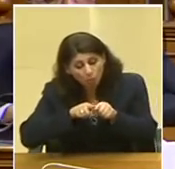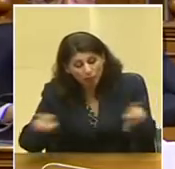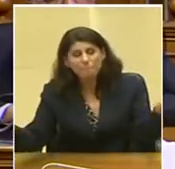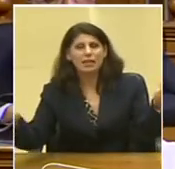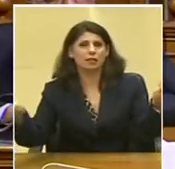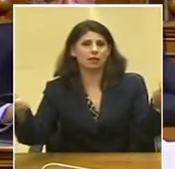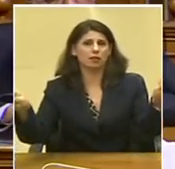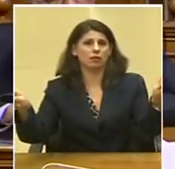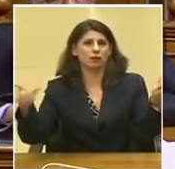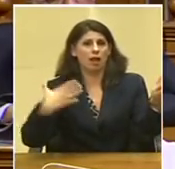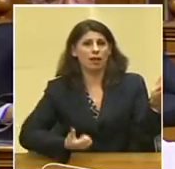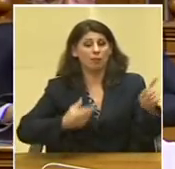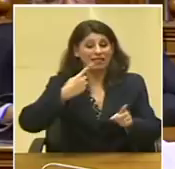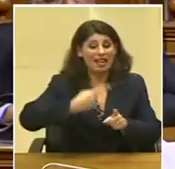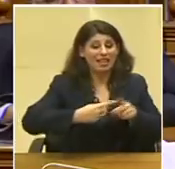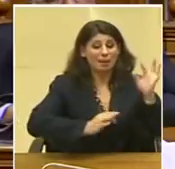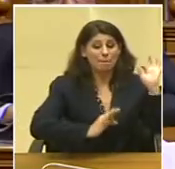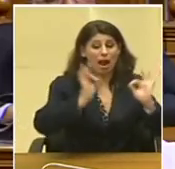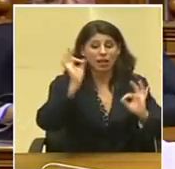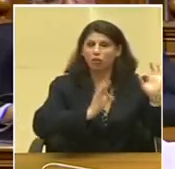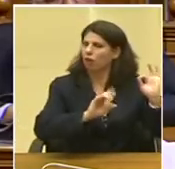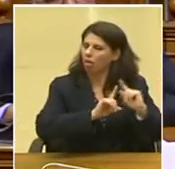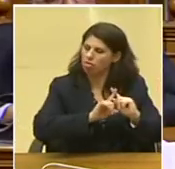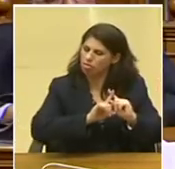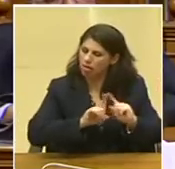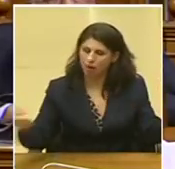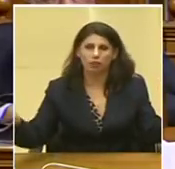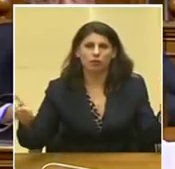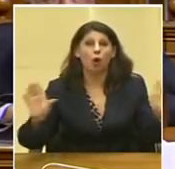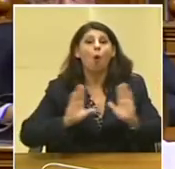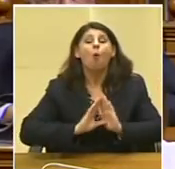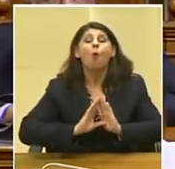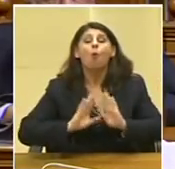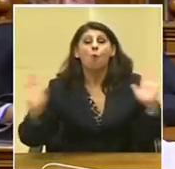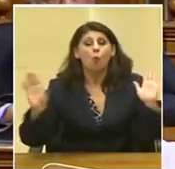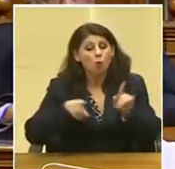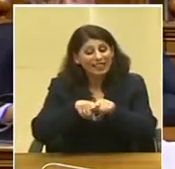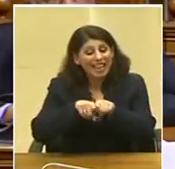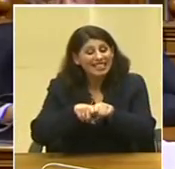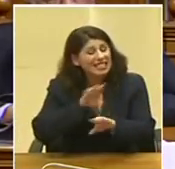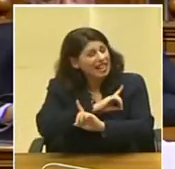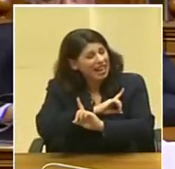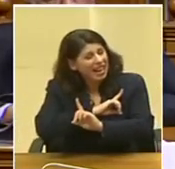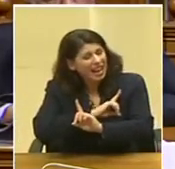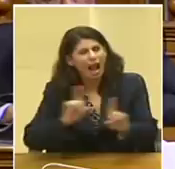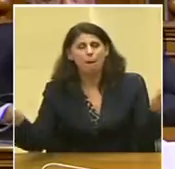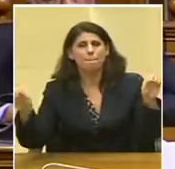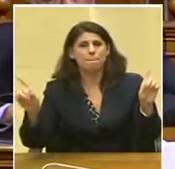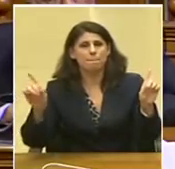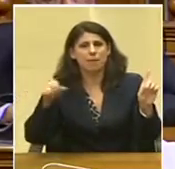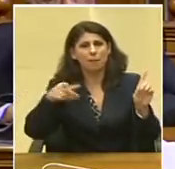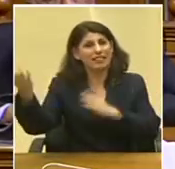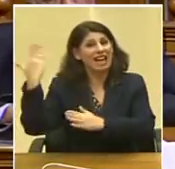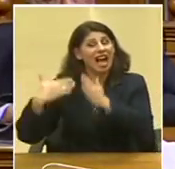την ελληνική Μακεδονία και την αρχαία ελληνική κληρονομιά και ανήκει στην ομάδα